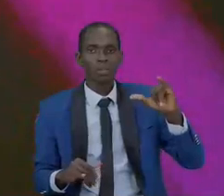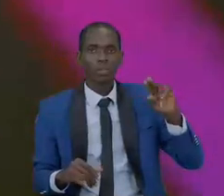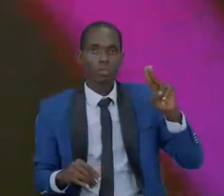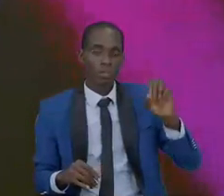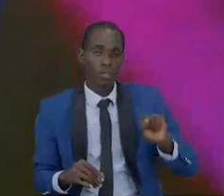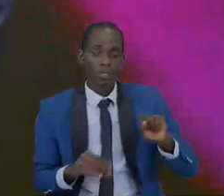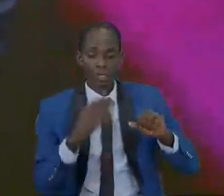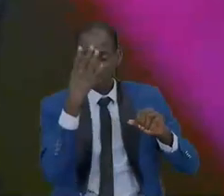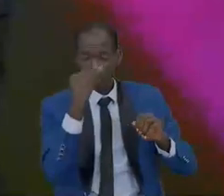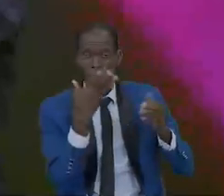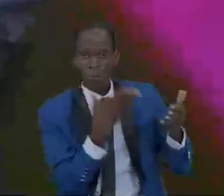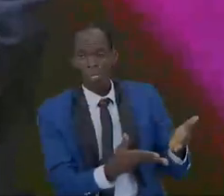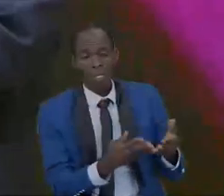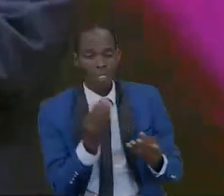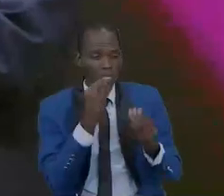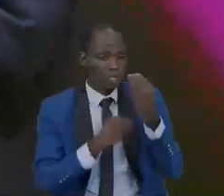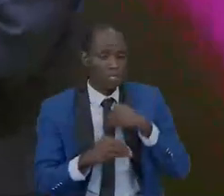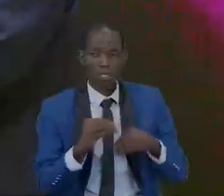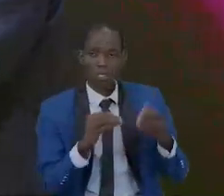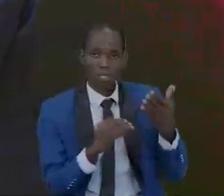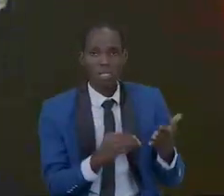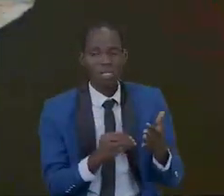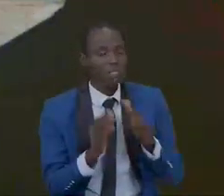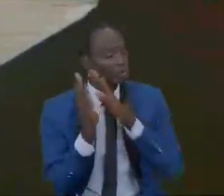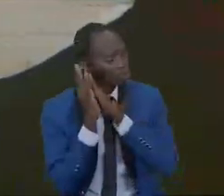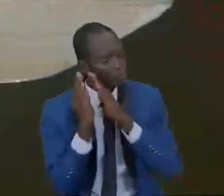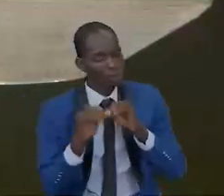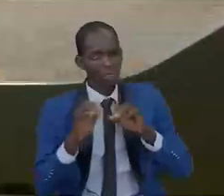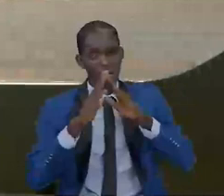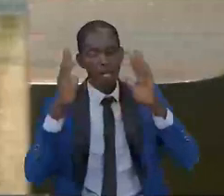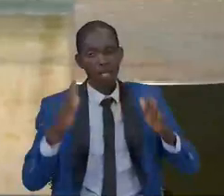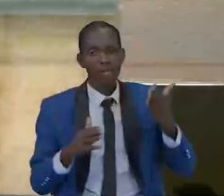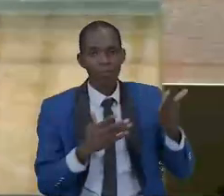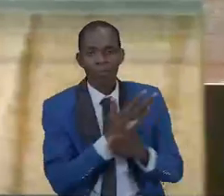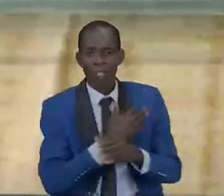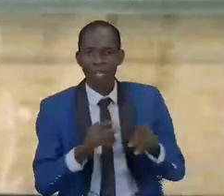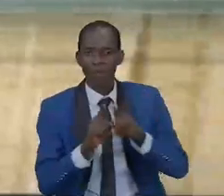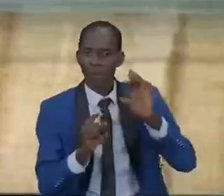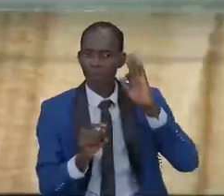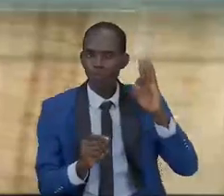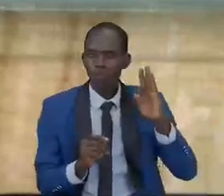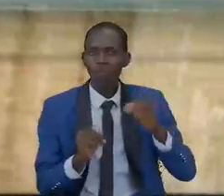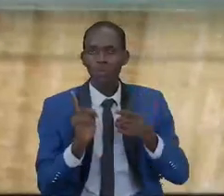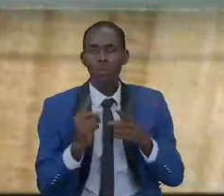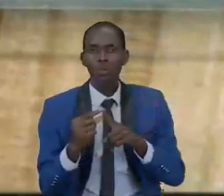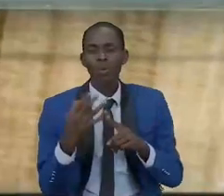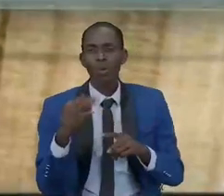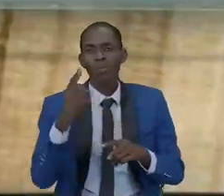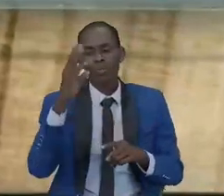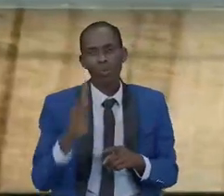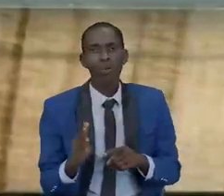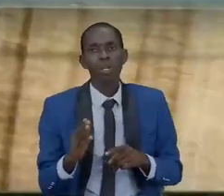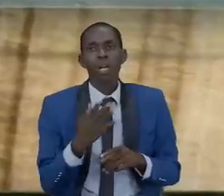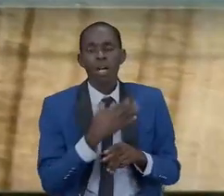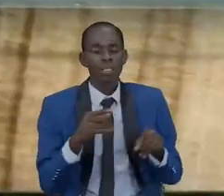il a mangé il a dormi dans la chambre qu'on lui a préparé et le rapprocher l'Évangile et pendant qu'il